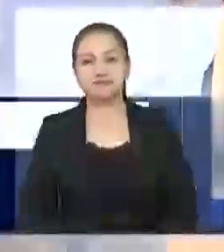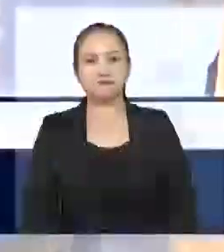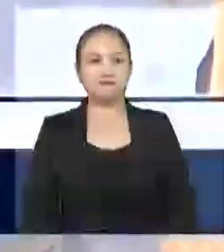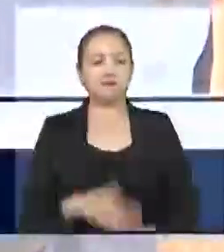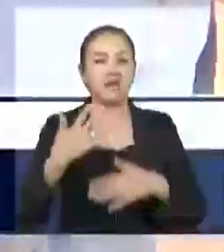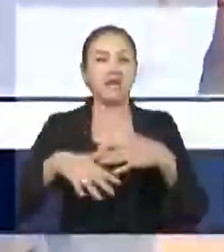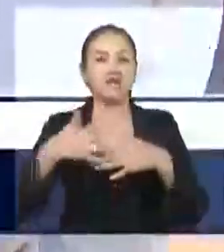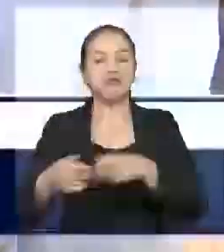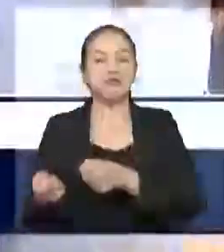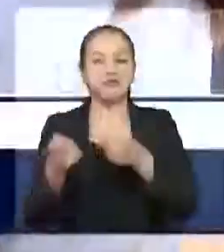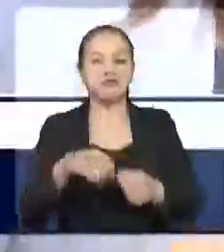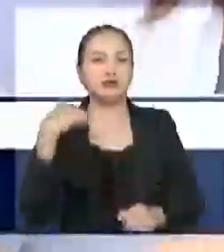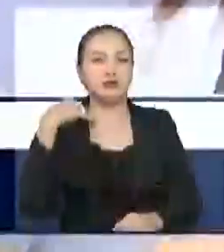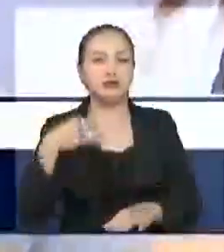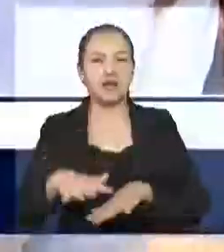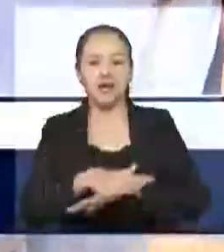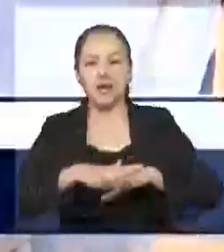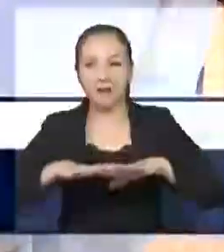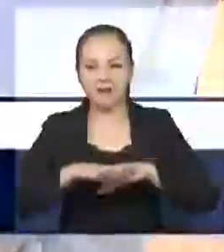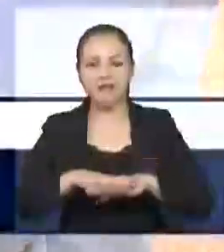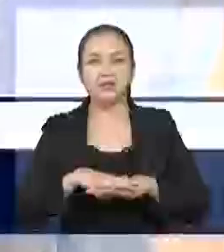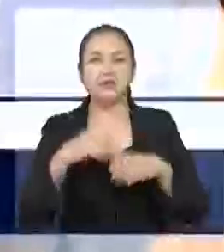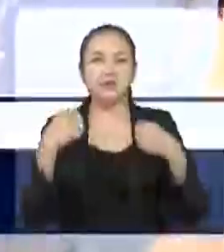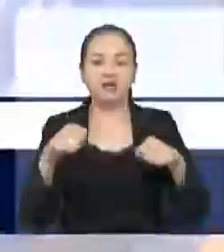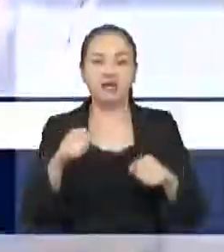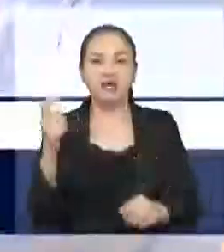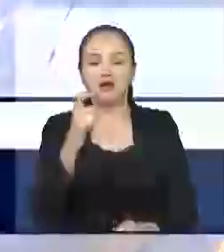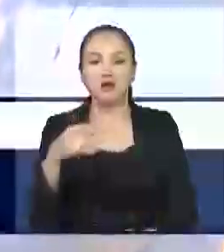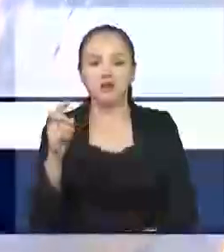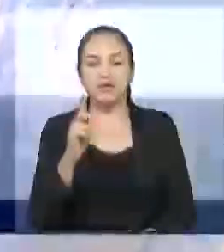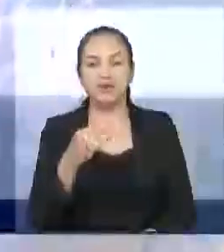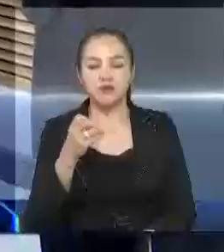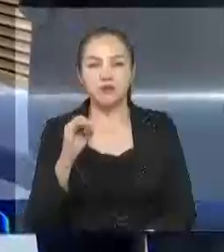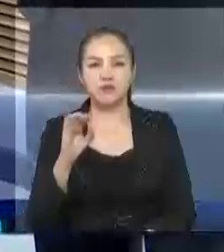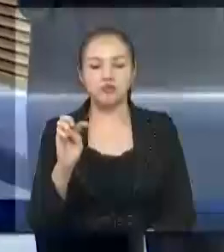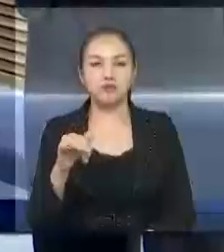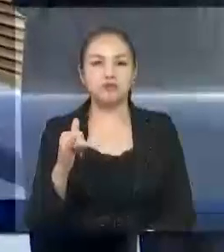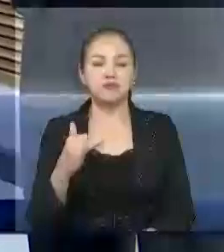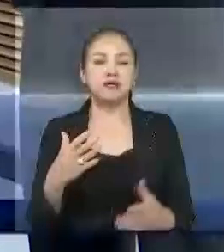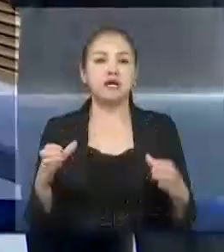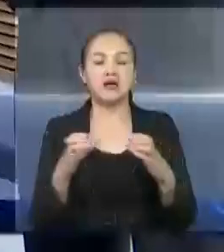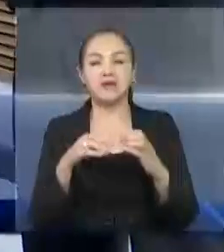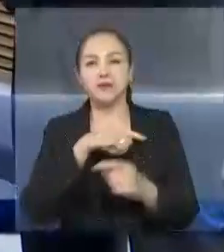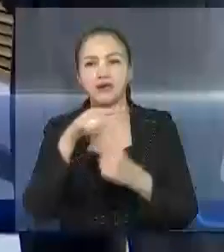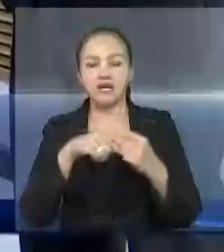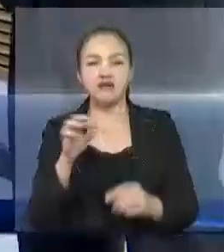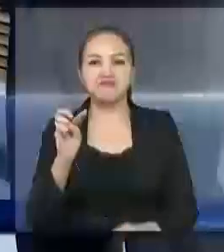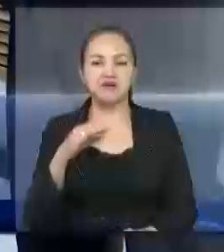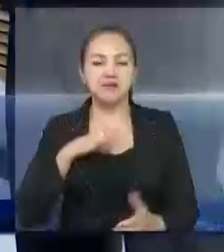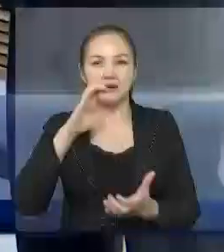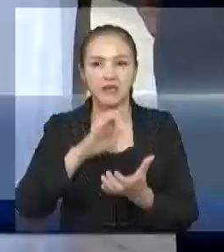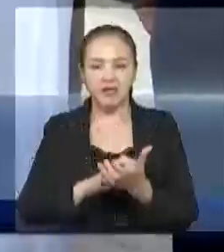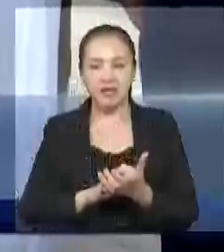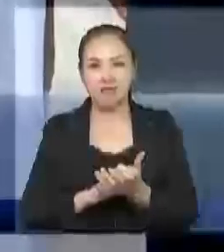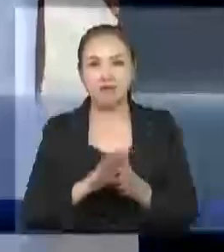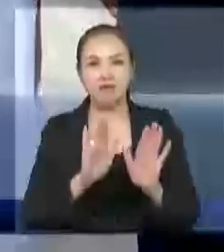Капусту поставляю в Актобе на колхозный рынок. Кроме того, продаю в Кабду, Храмтау, Бадамшу. После встречи с владельцами бизнеса Ералы Тугжанов ознакомился